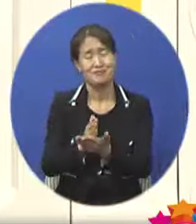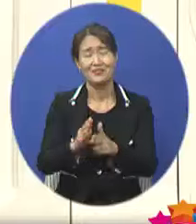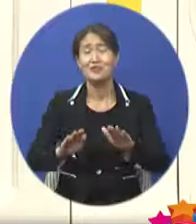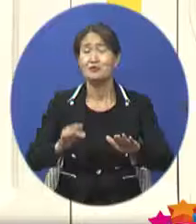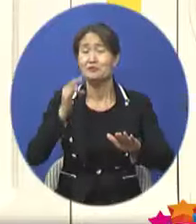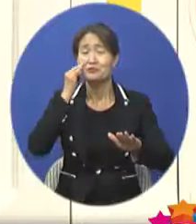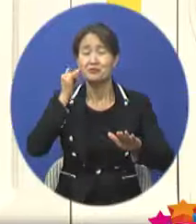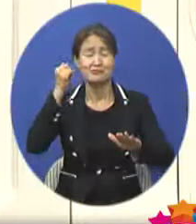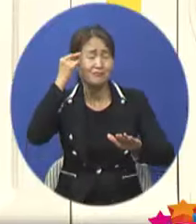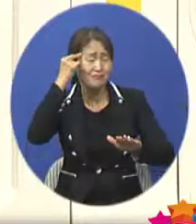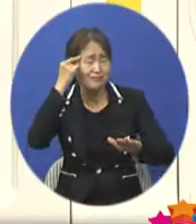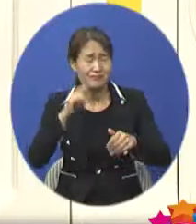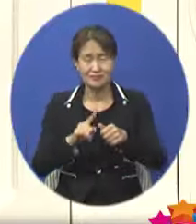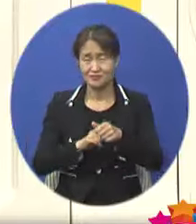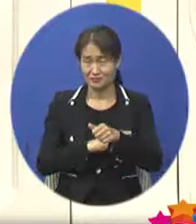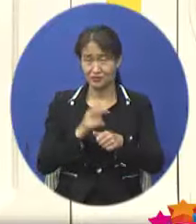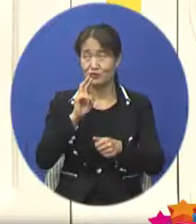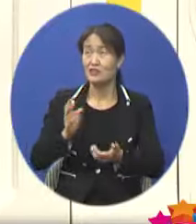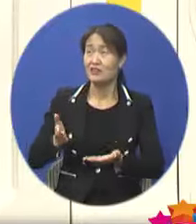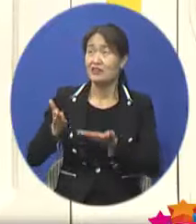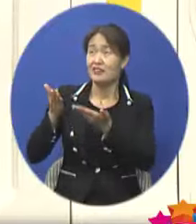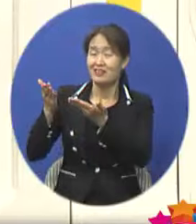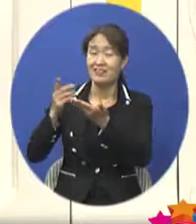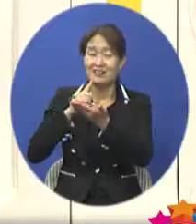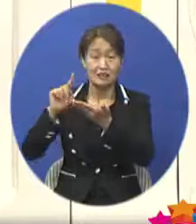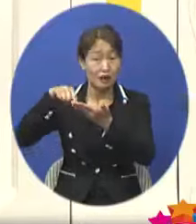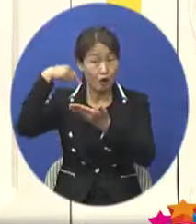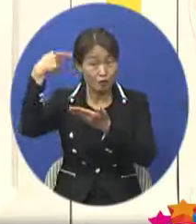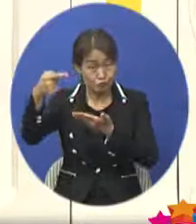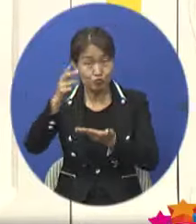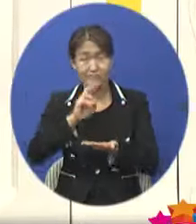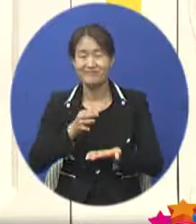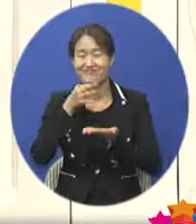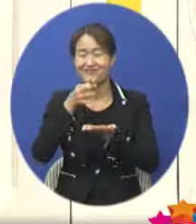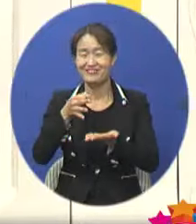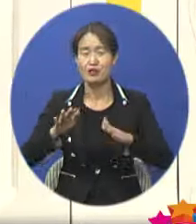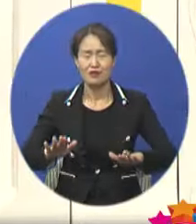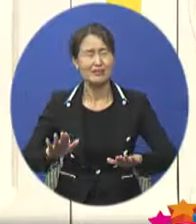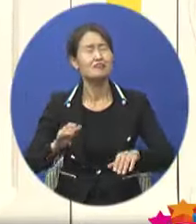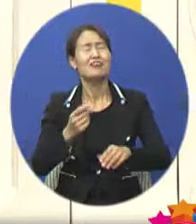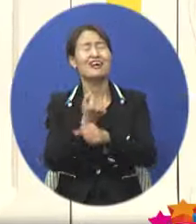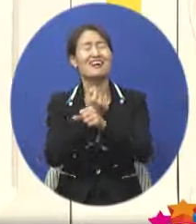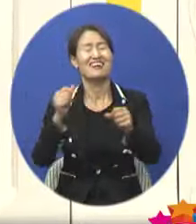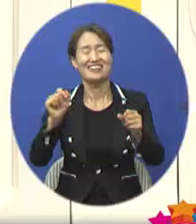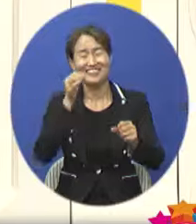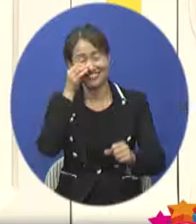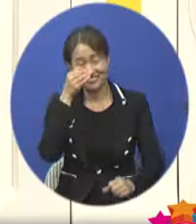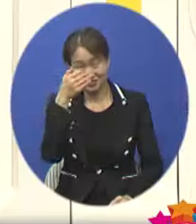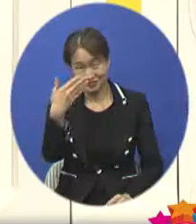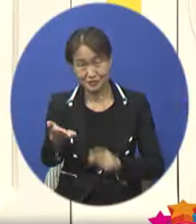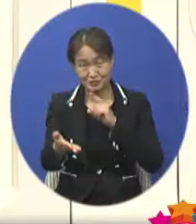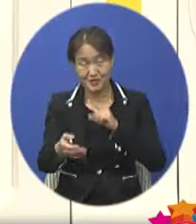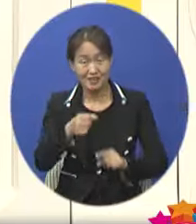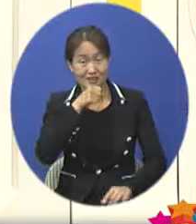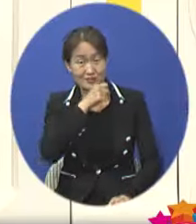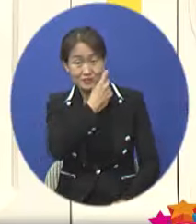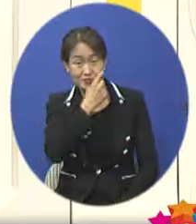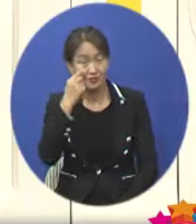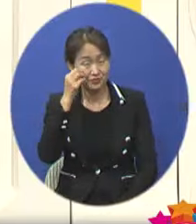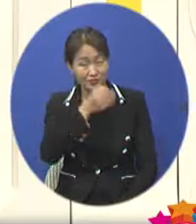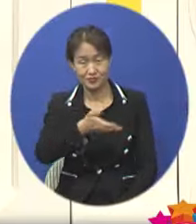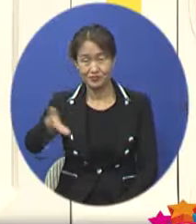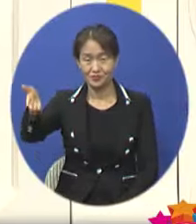부모님을 생각하면서 부모님한테 노래를 바치신다. 네, 다음번에 불러주실 거예요. 그러니까요. 예. 오늘 넘어간다 하잖아요. 그렇게. 네. 같이 보자고요. 네.